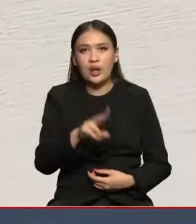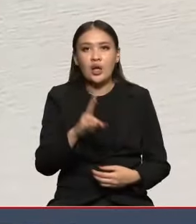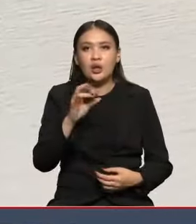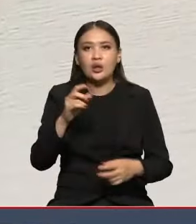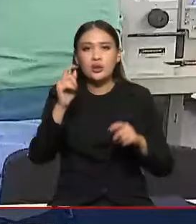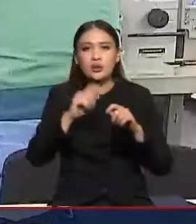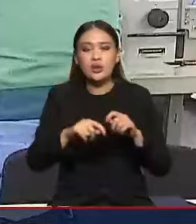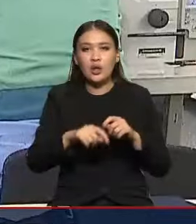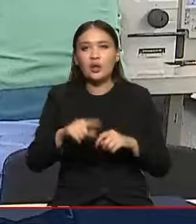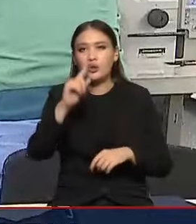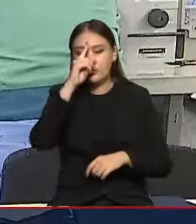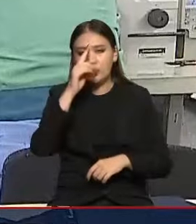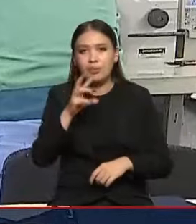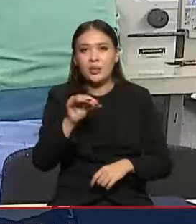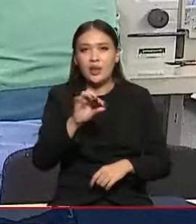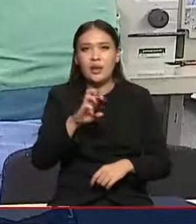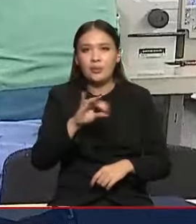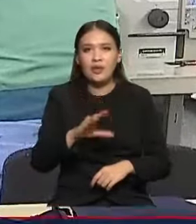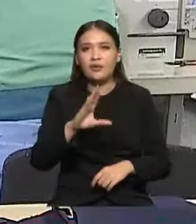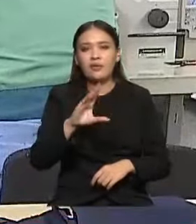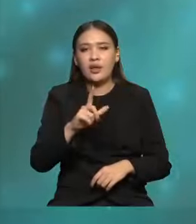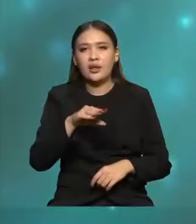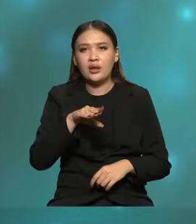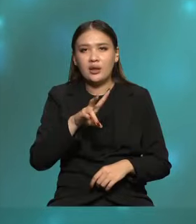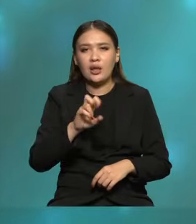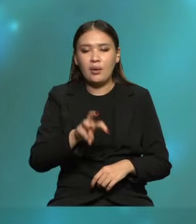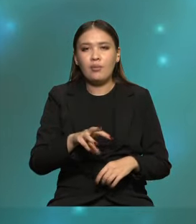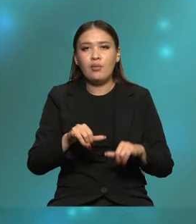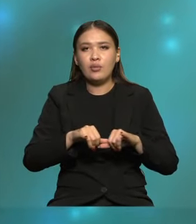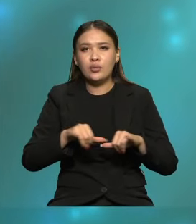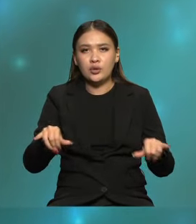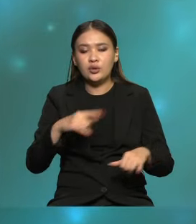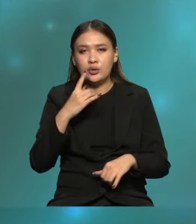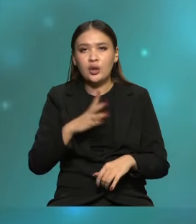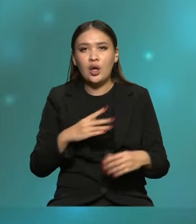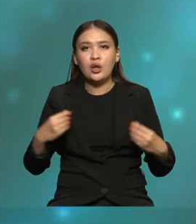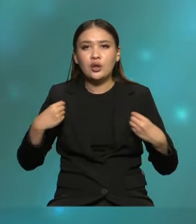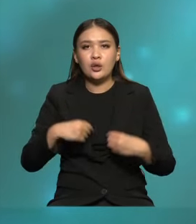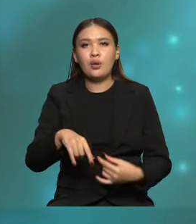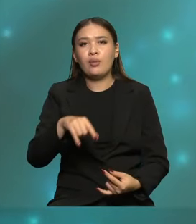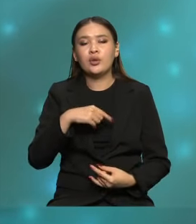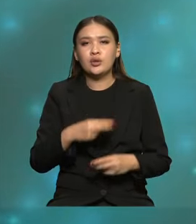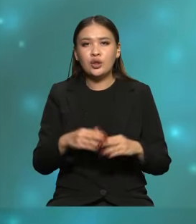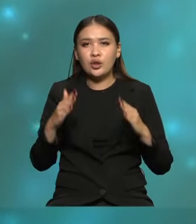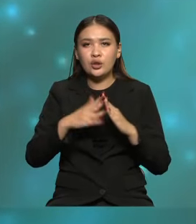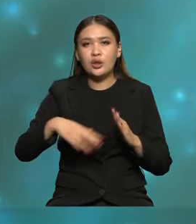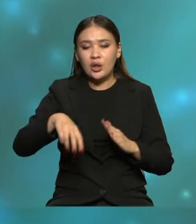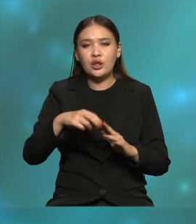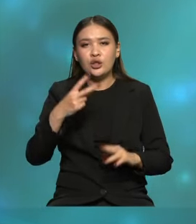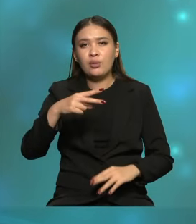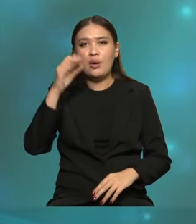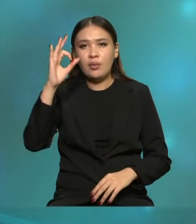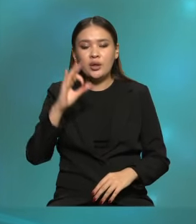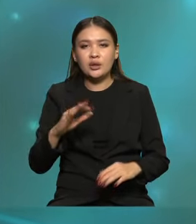жылдары нарықты Үндістан, Мьянма, Вьетнам өнімдері толтырады дейді. Биыл Қытайдан күртеше, пальто және үй киімдері жылдағыдан 20%